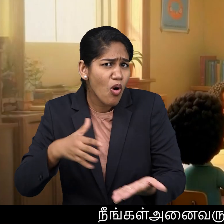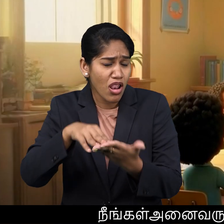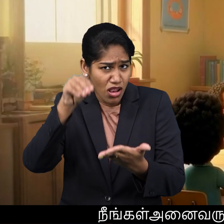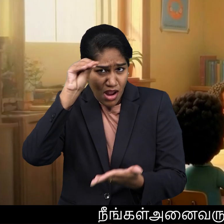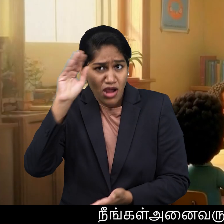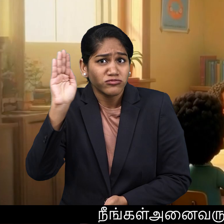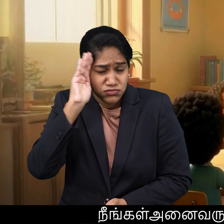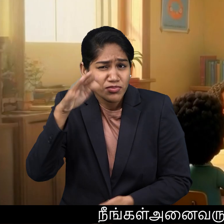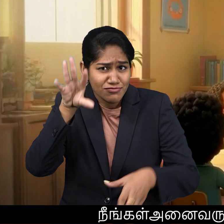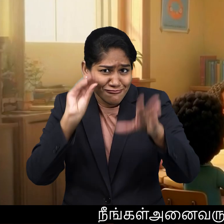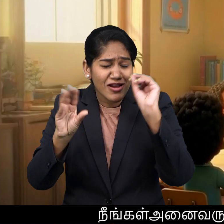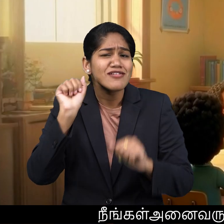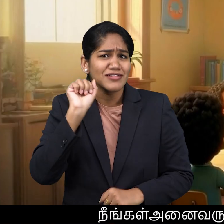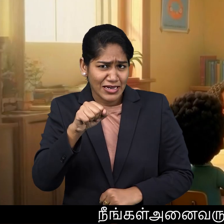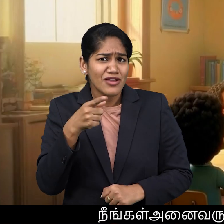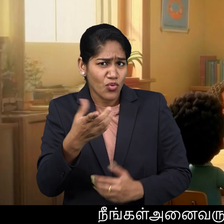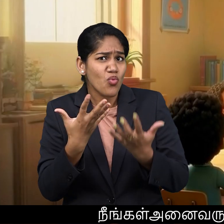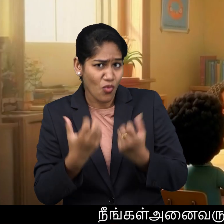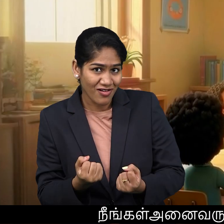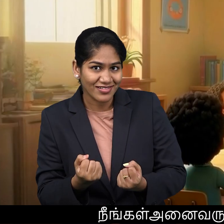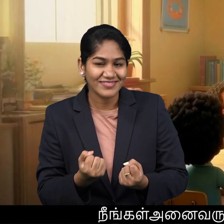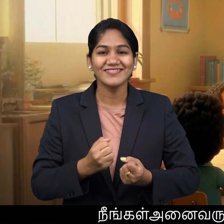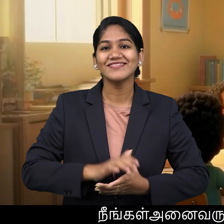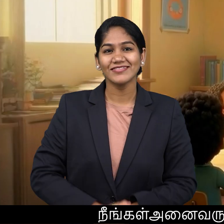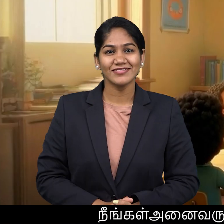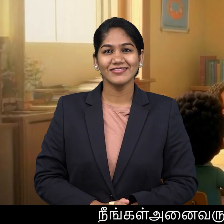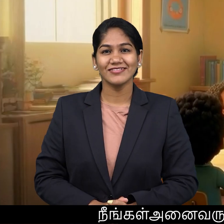நீங்கள் அனைவரும் கேட்க விரும்புகிறீர்களா?